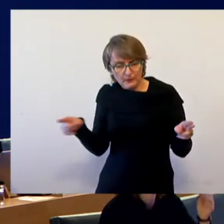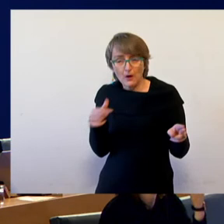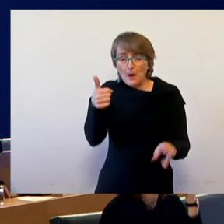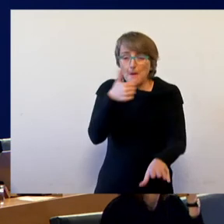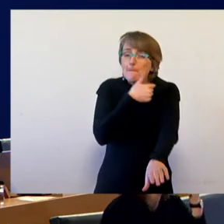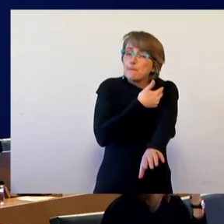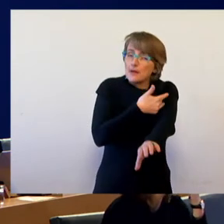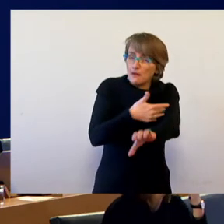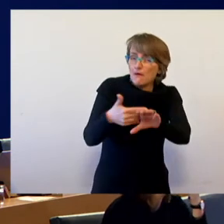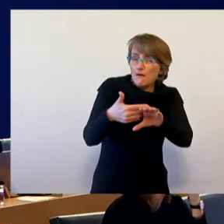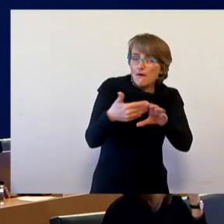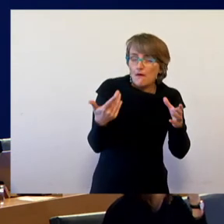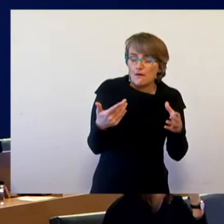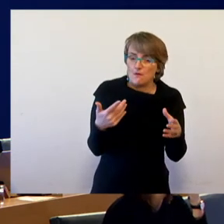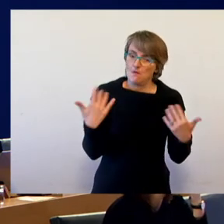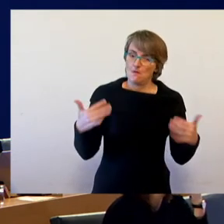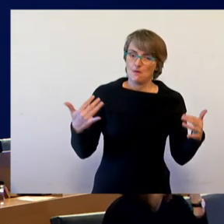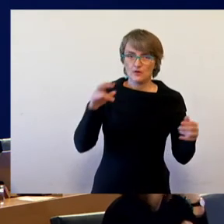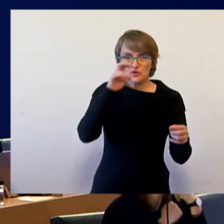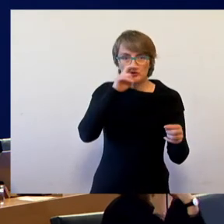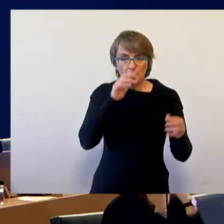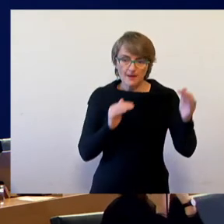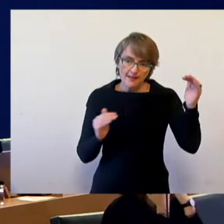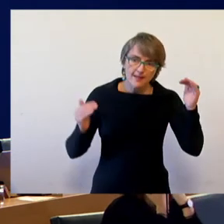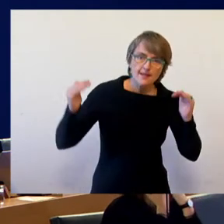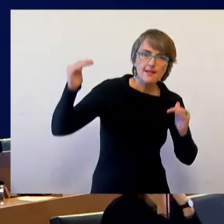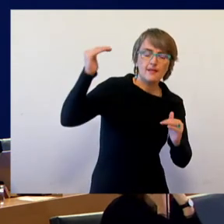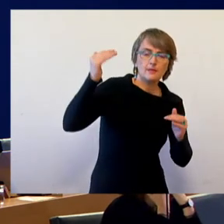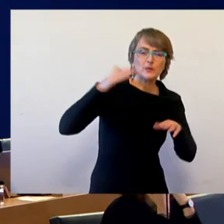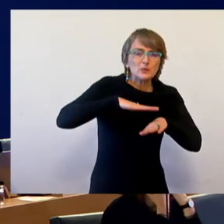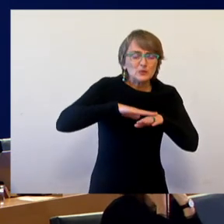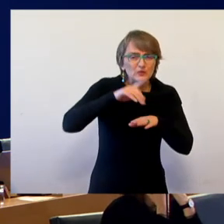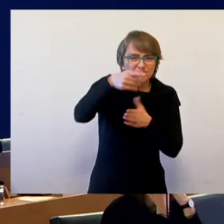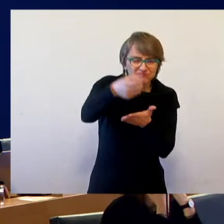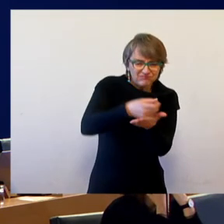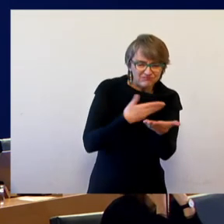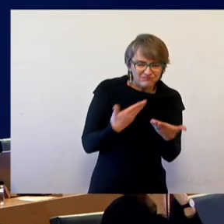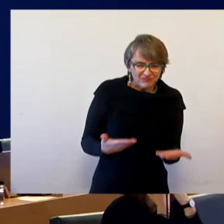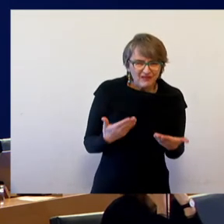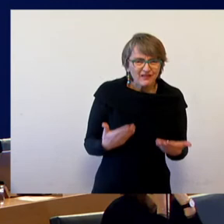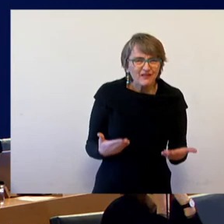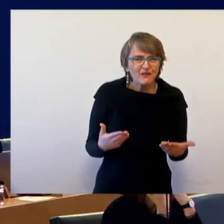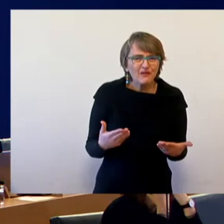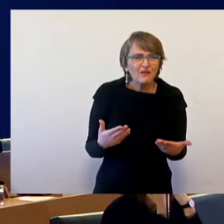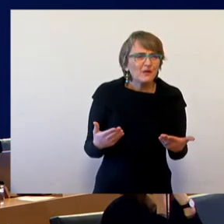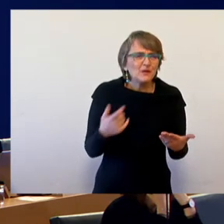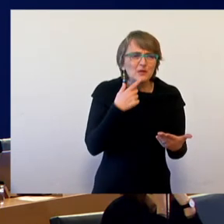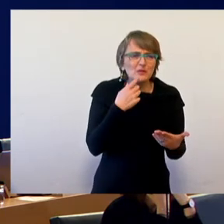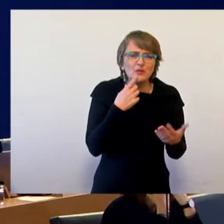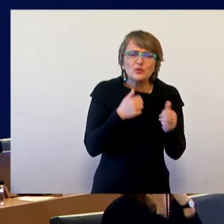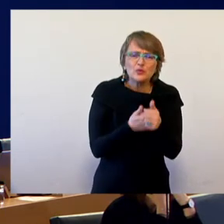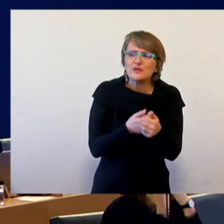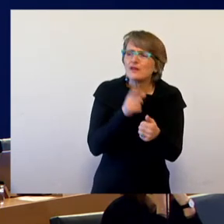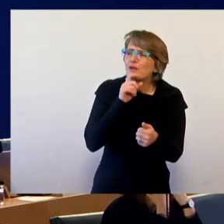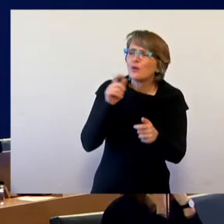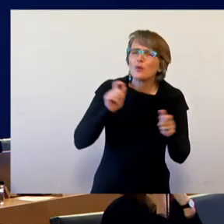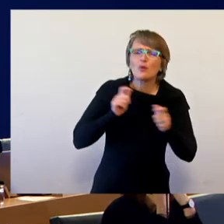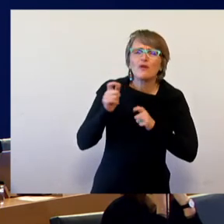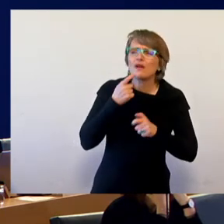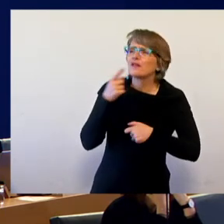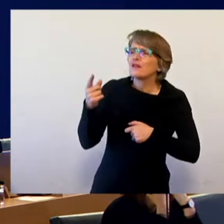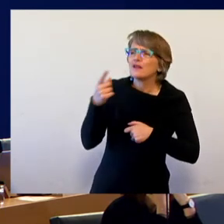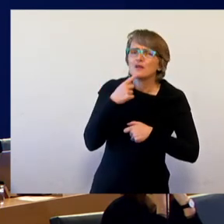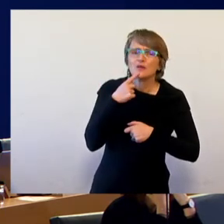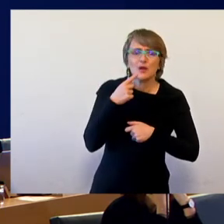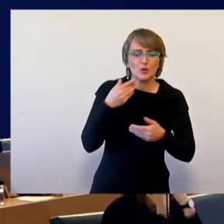milliard. Or, aujourd'hui, vous prévoyez 130 millions d'euros, M. Lévital rappelait, 44% de plus